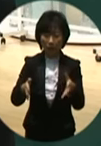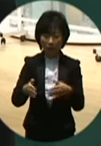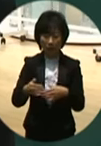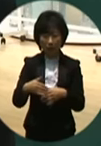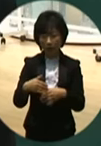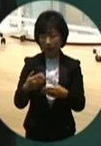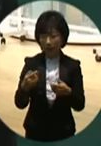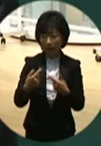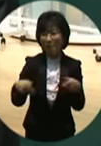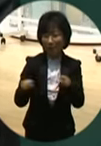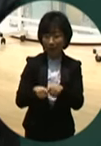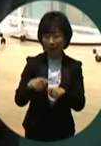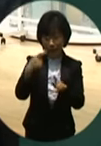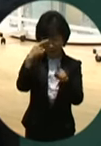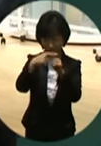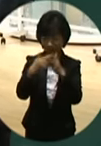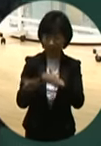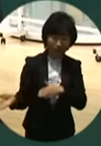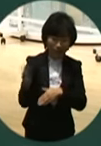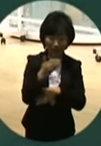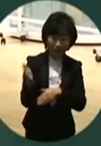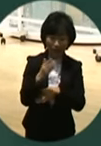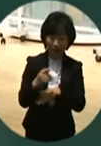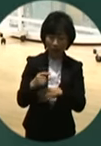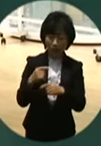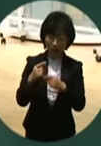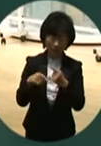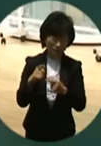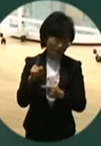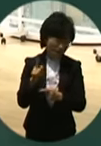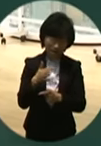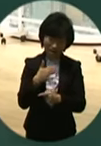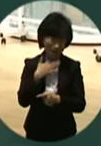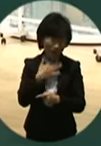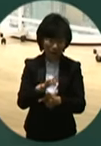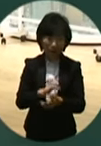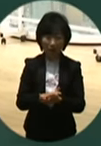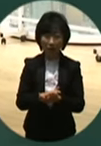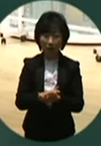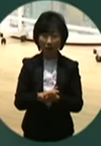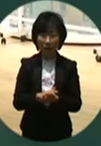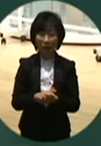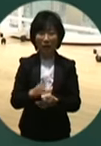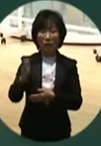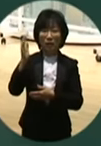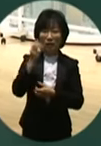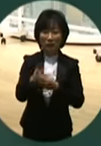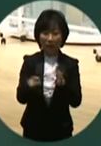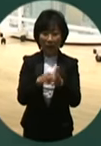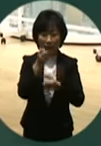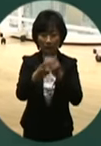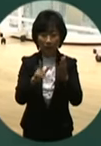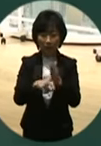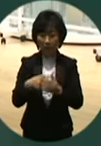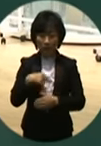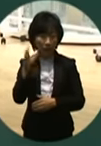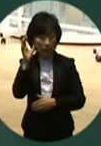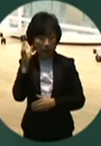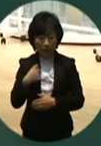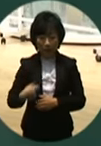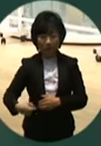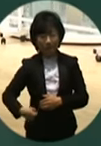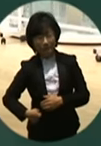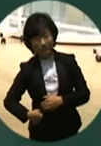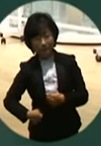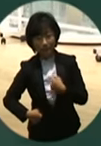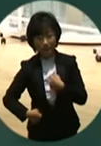that a miracle that for 14 years of her working there, no one invited her to church? 나 그 말 들으면서 굉장히 찔리더라고요. Hearing that, it really rid